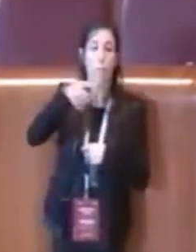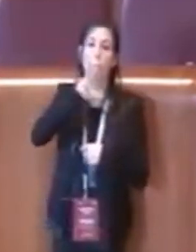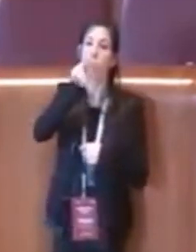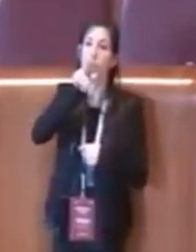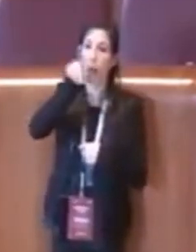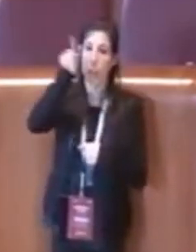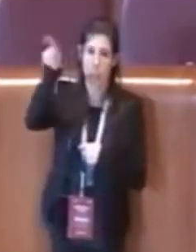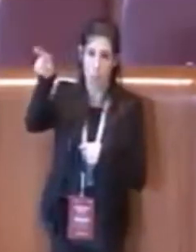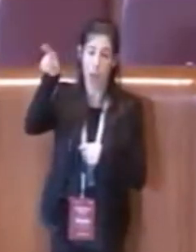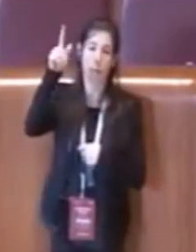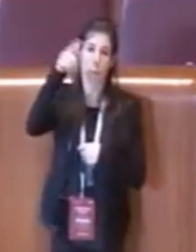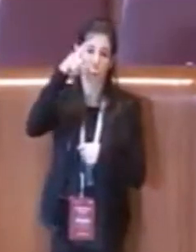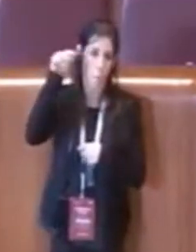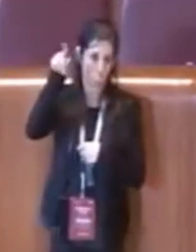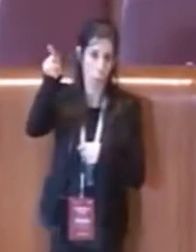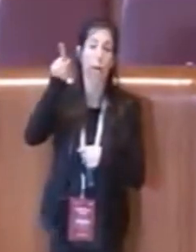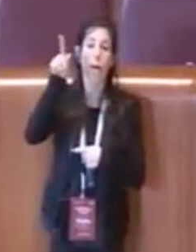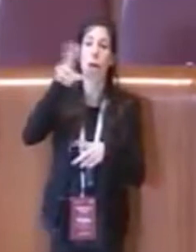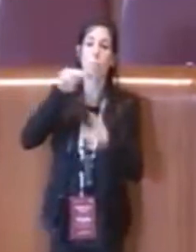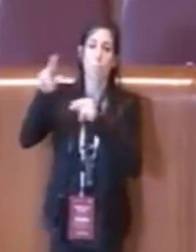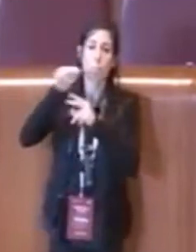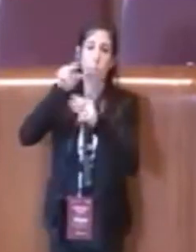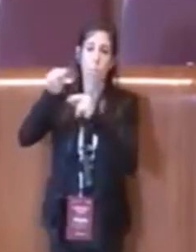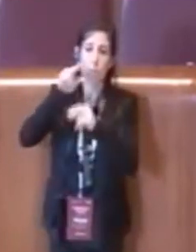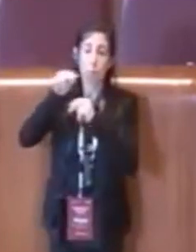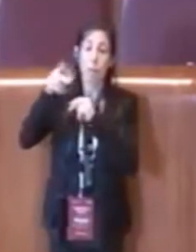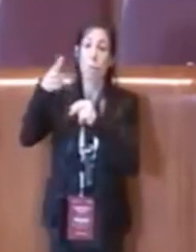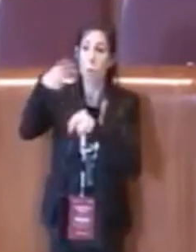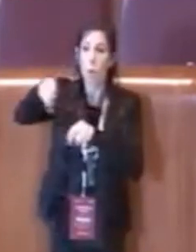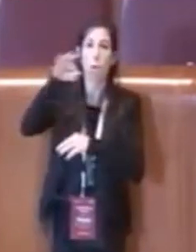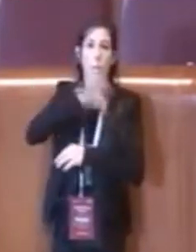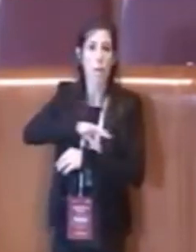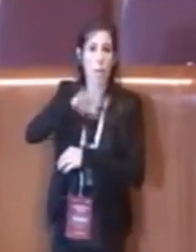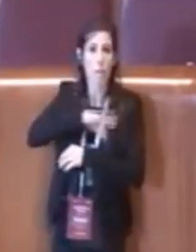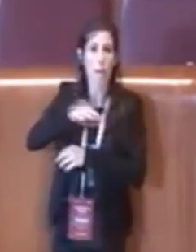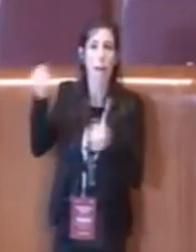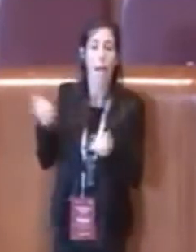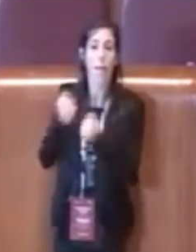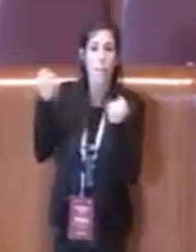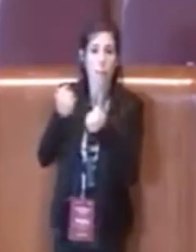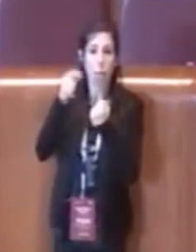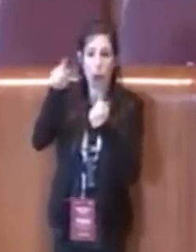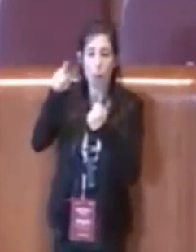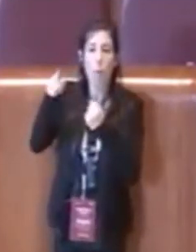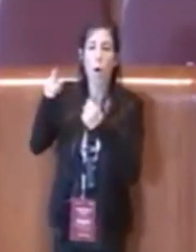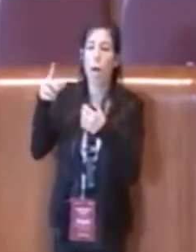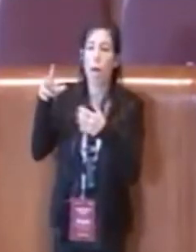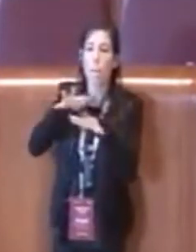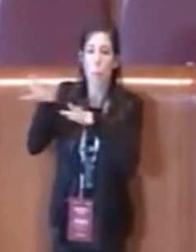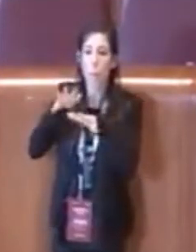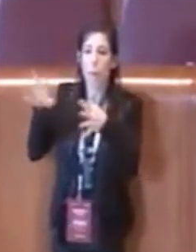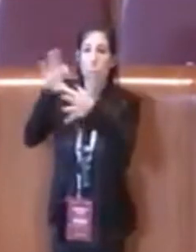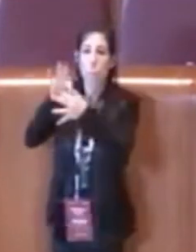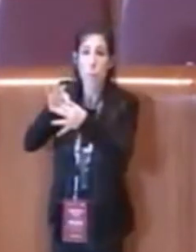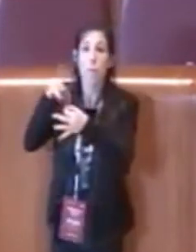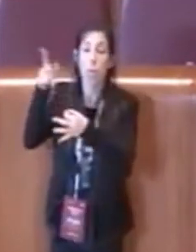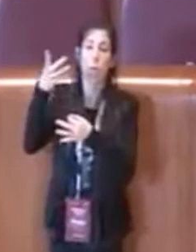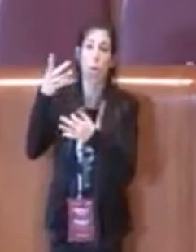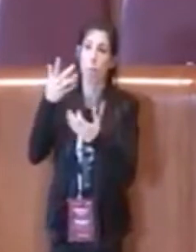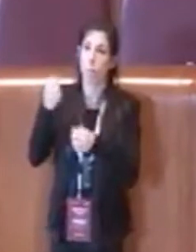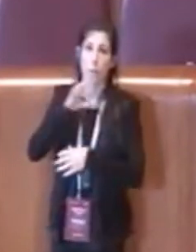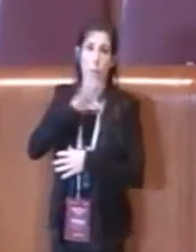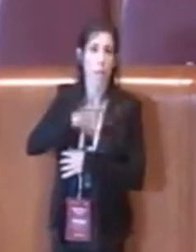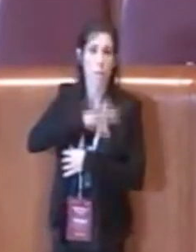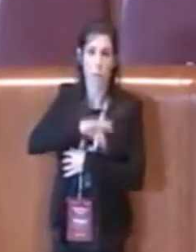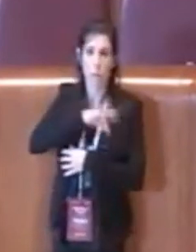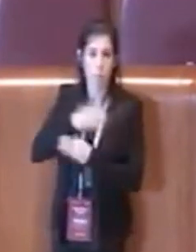sullo scenario internazionale sono molto interessati a tutte le attività legate alla mobilità che stiamo portando in atto al di là di